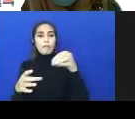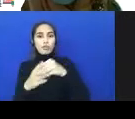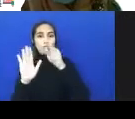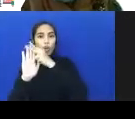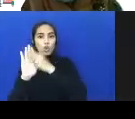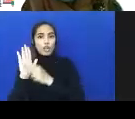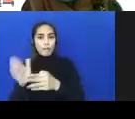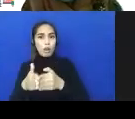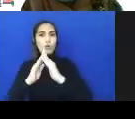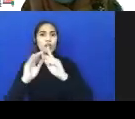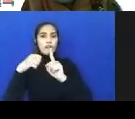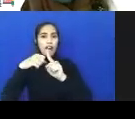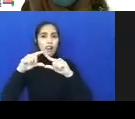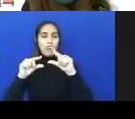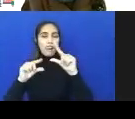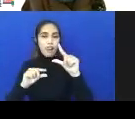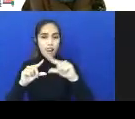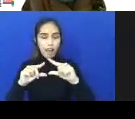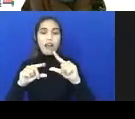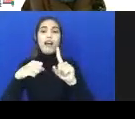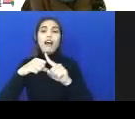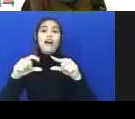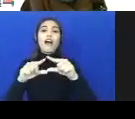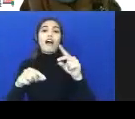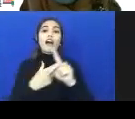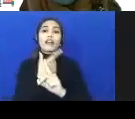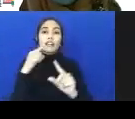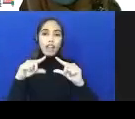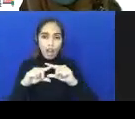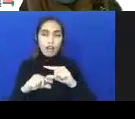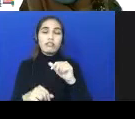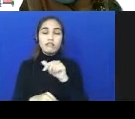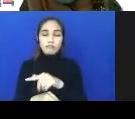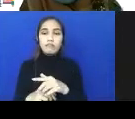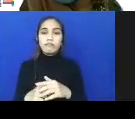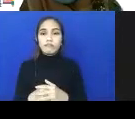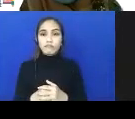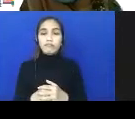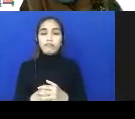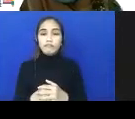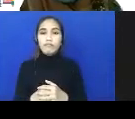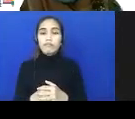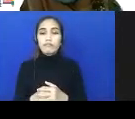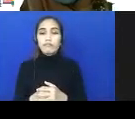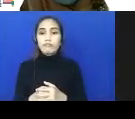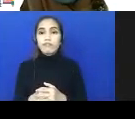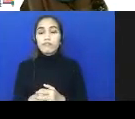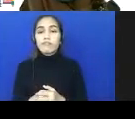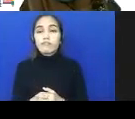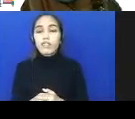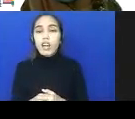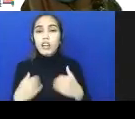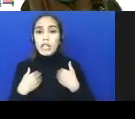2020. 2019 juga sudah, waktu pertama itu sudah langsung kami lakukan Kalakarya, 3